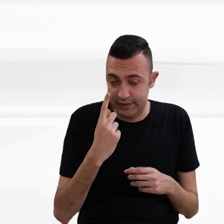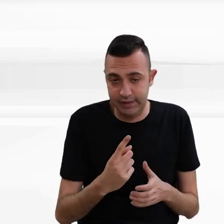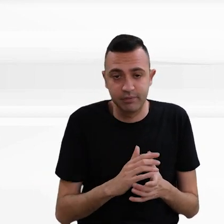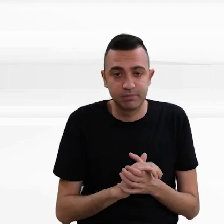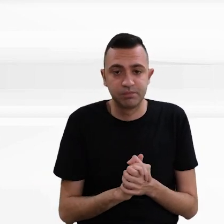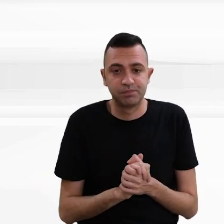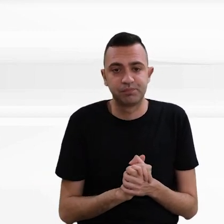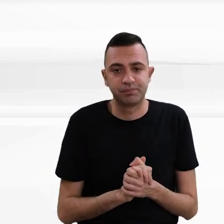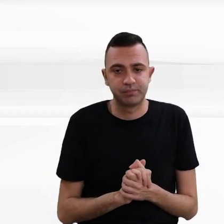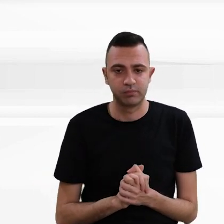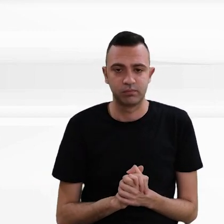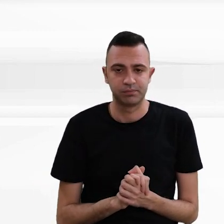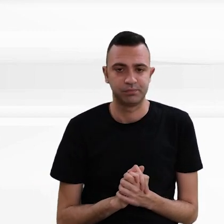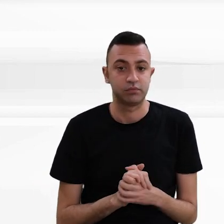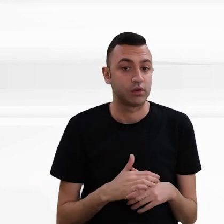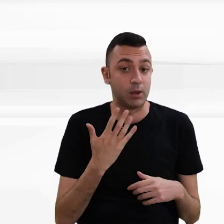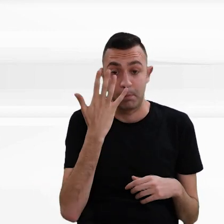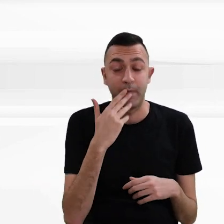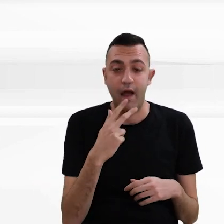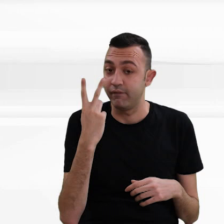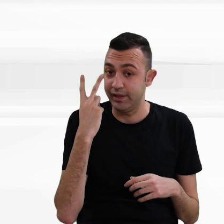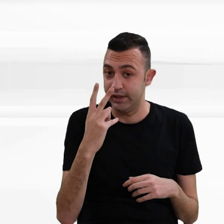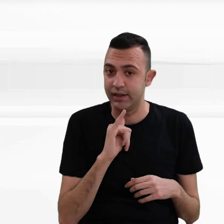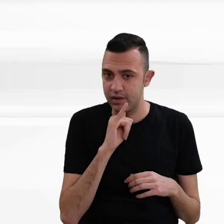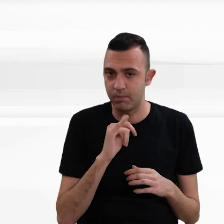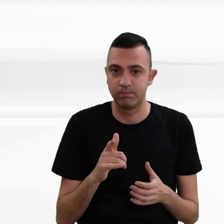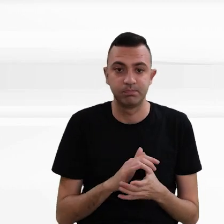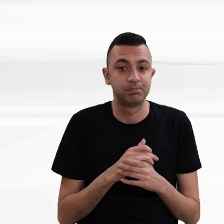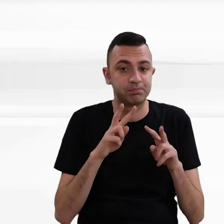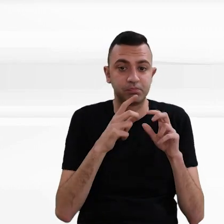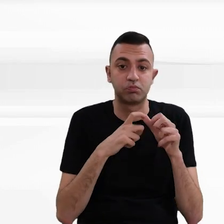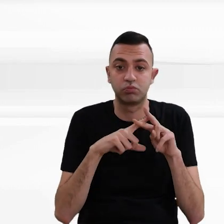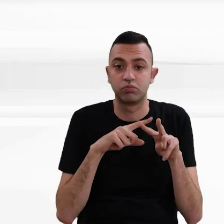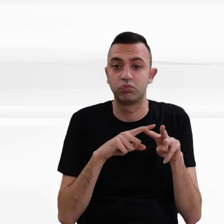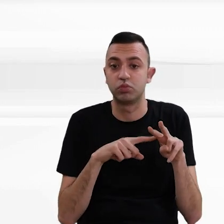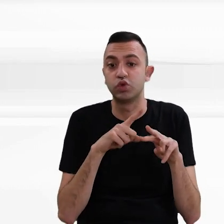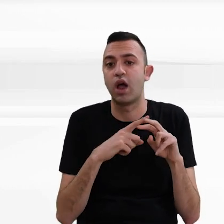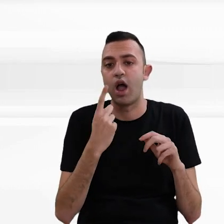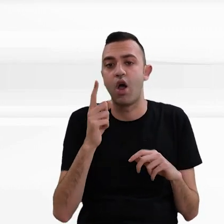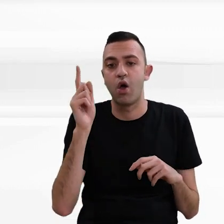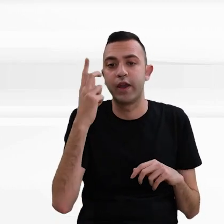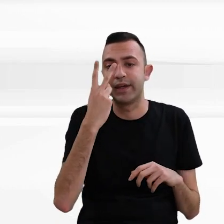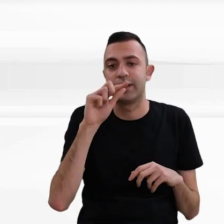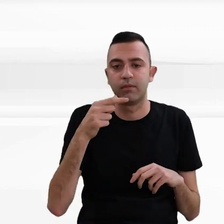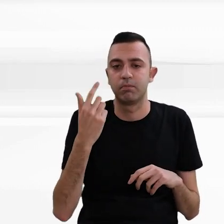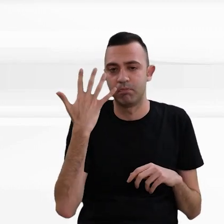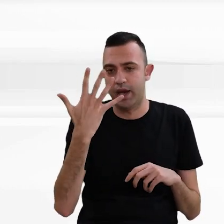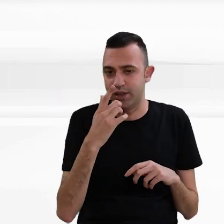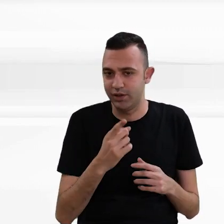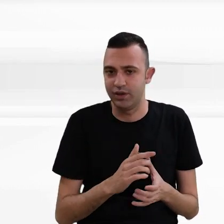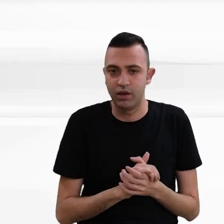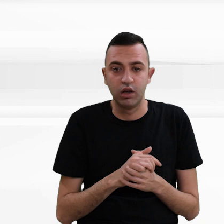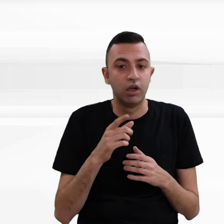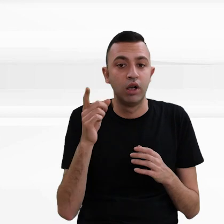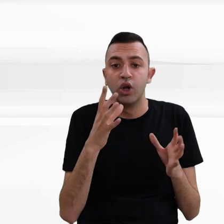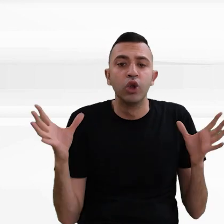da sevgili öğrenciler pira iki gramdı ve musakka mızda iki tam onda 5 gram sevgili öğrenciler